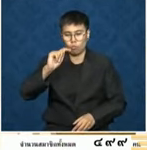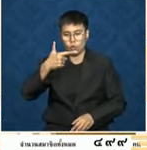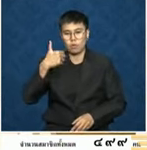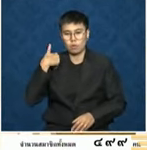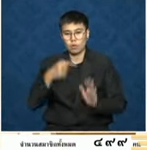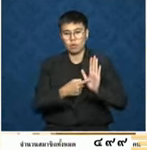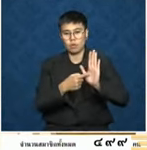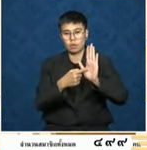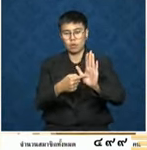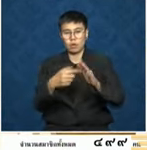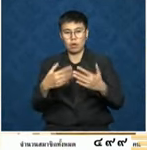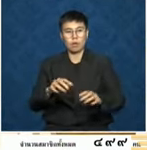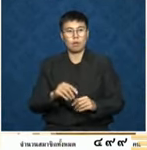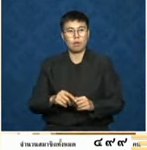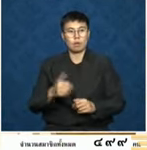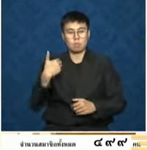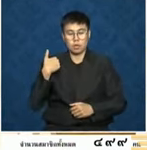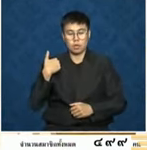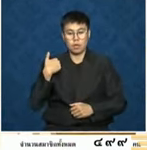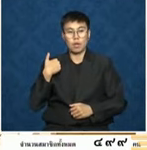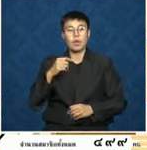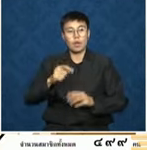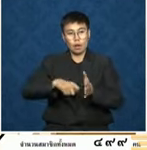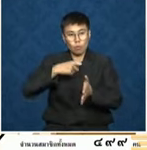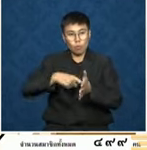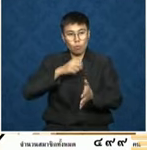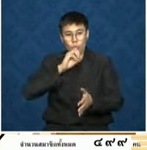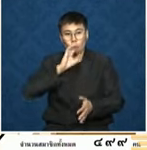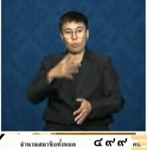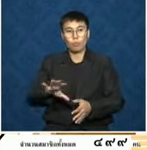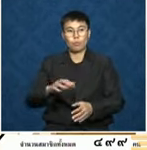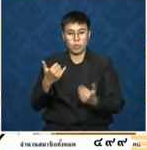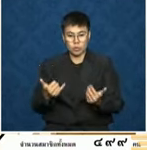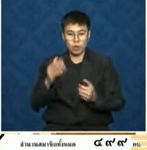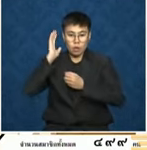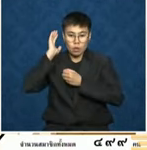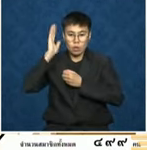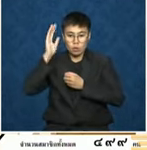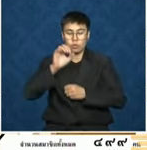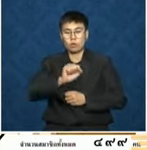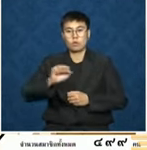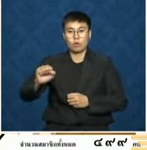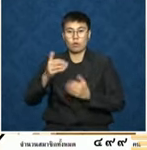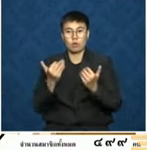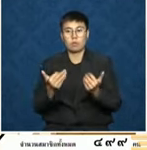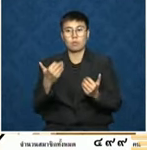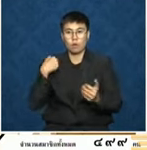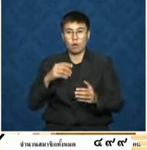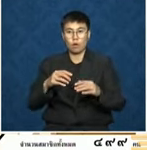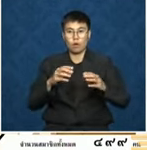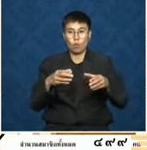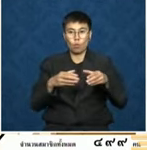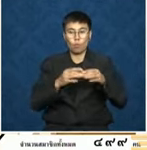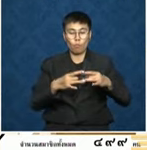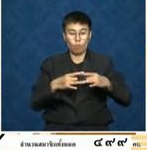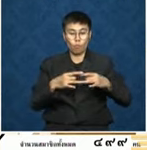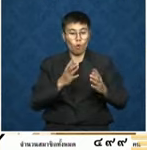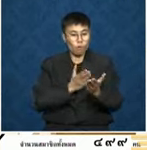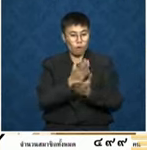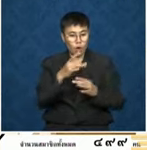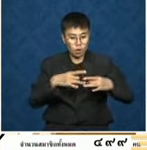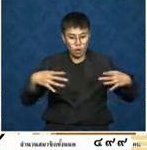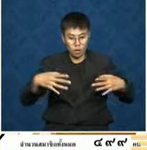ติก็ได้เสนอหลักการและเหตุผลแล้วนะครับต่อไปจะเป็นการอภิปรายของสมาชิกครับตอนนี้มีฝ่ายค้านลงชื่อ4ท่านรัฐ